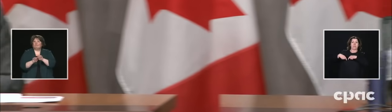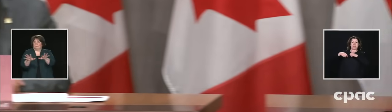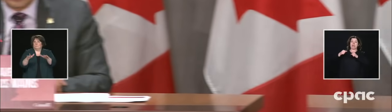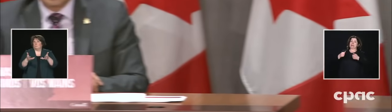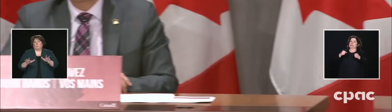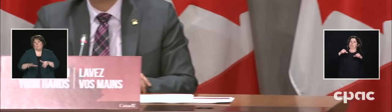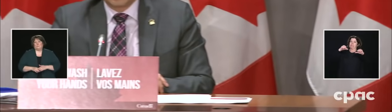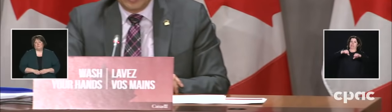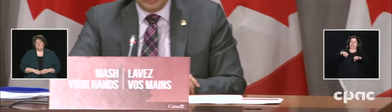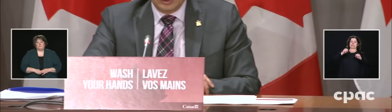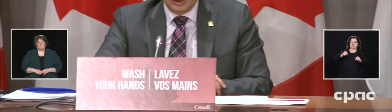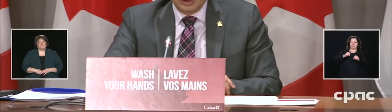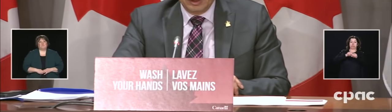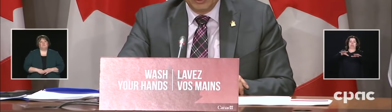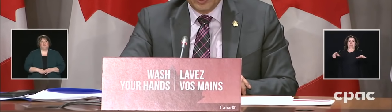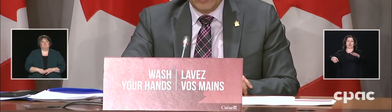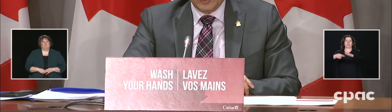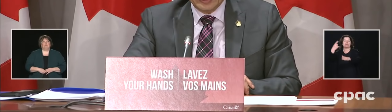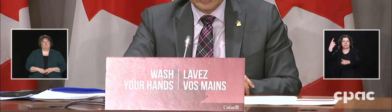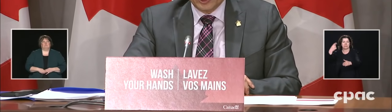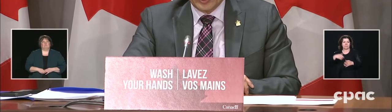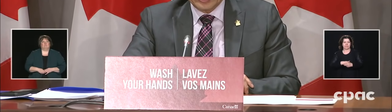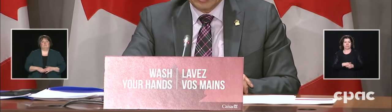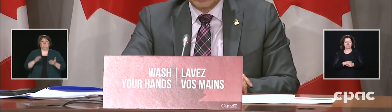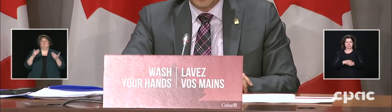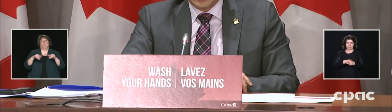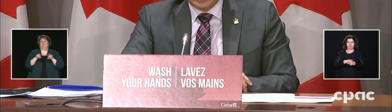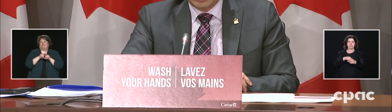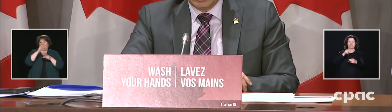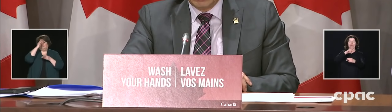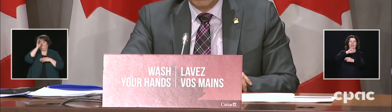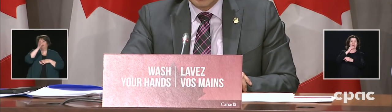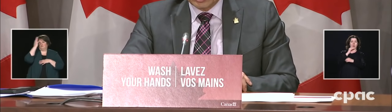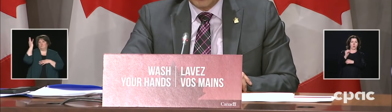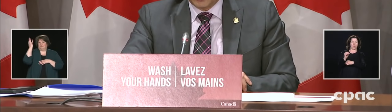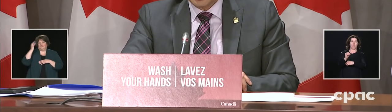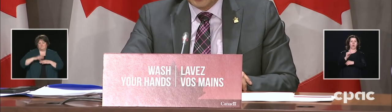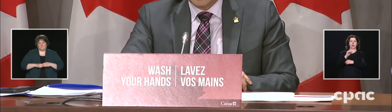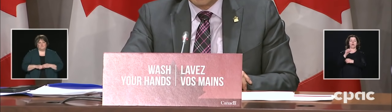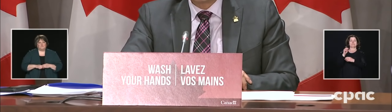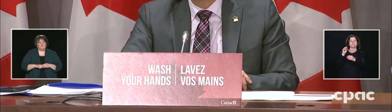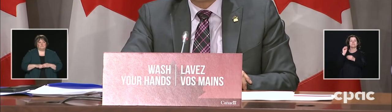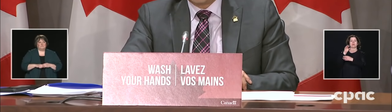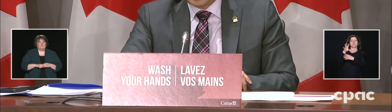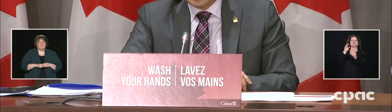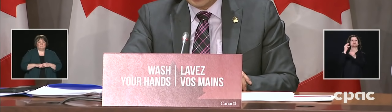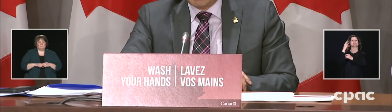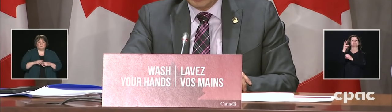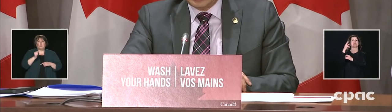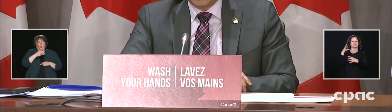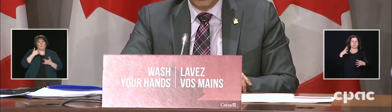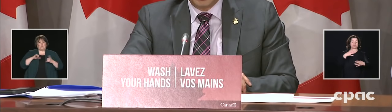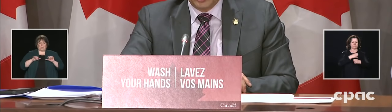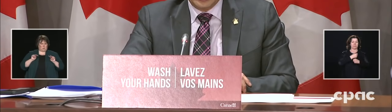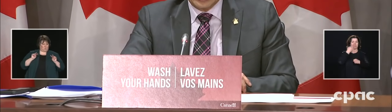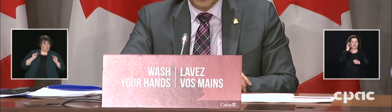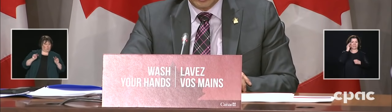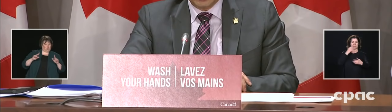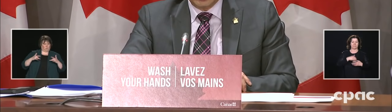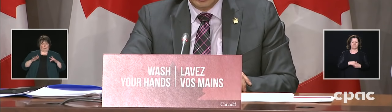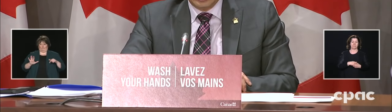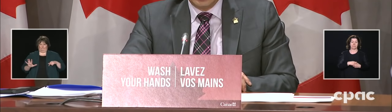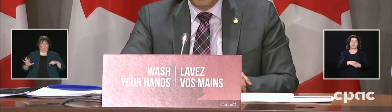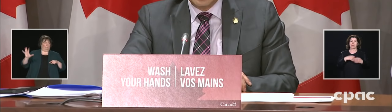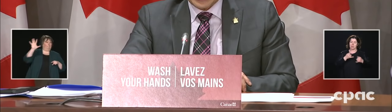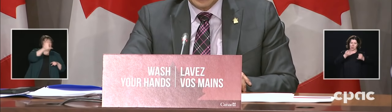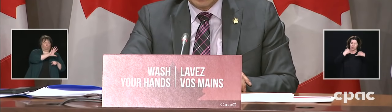Diapositive 16. Résumé. Nous suivons la situation de près. Nous allons poursuivre nos évaluations et continuer